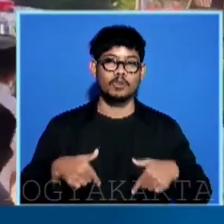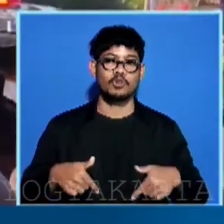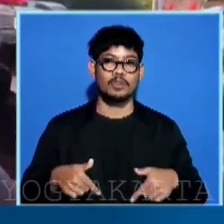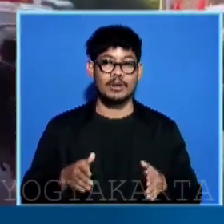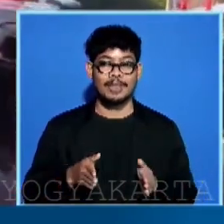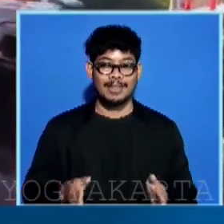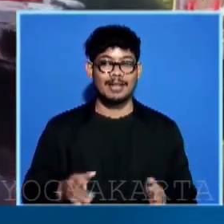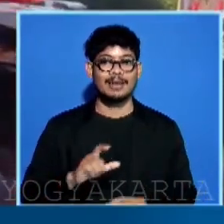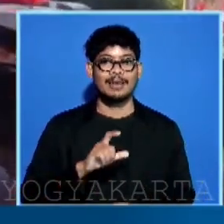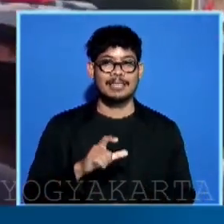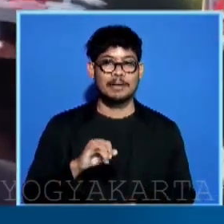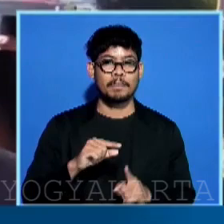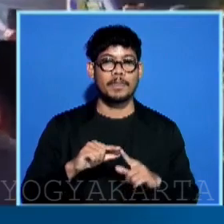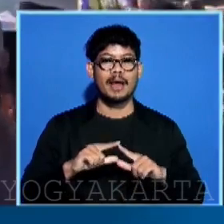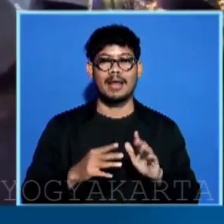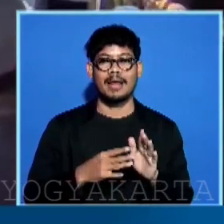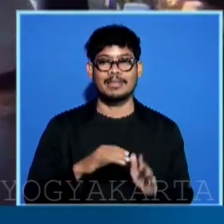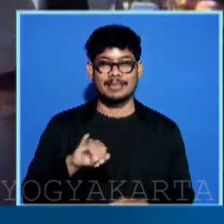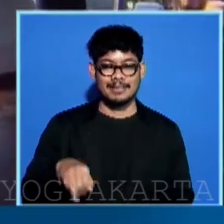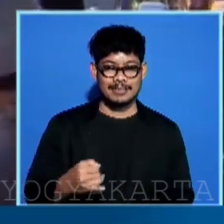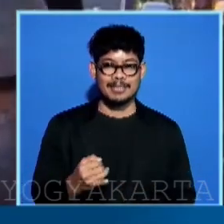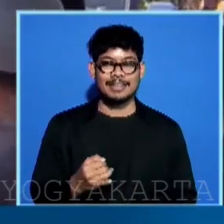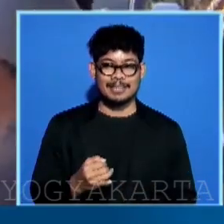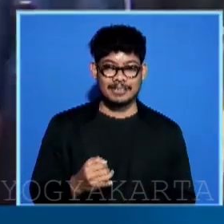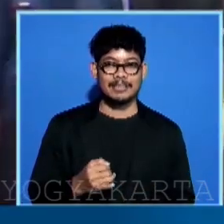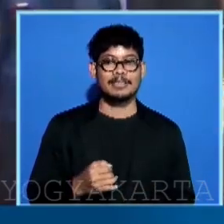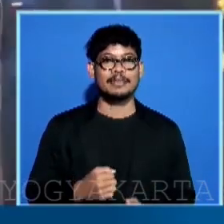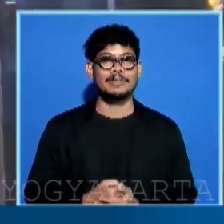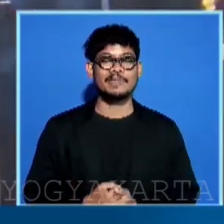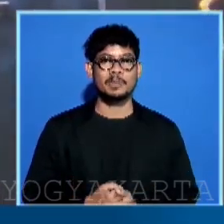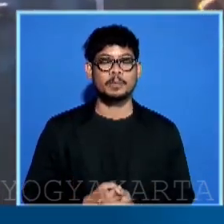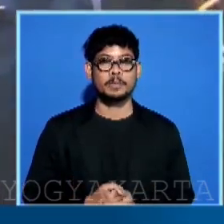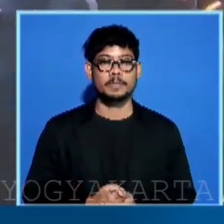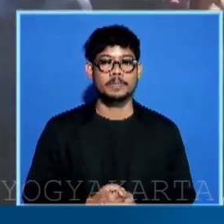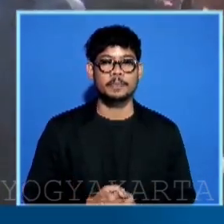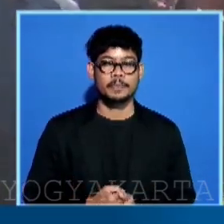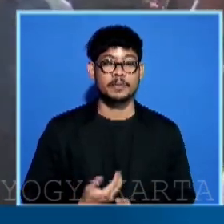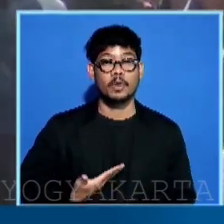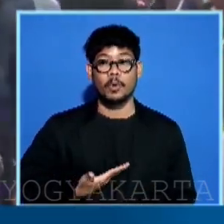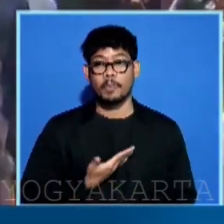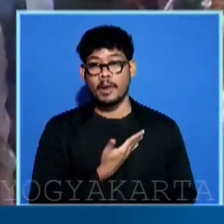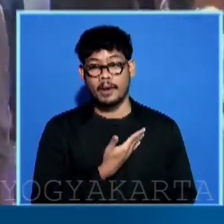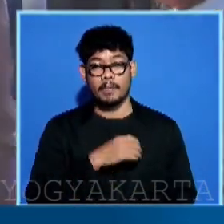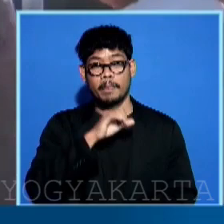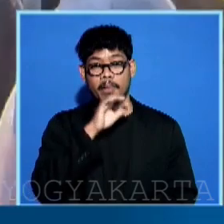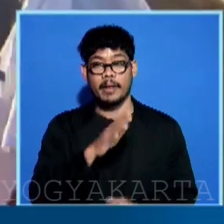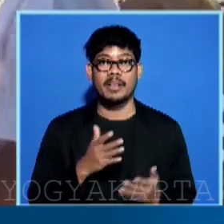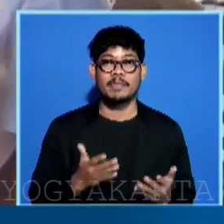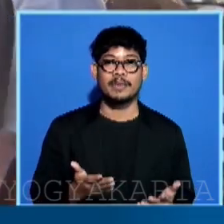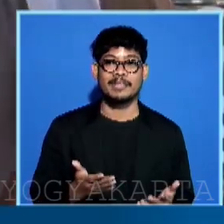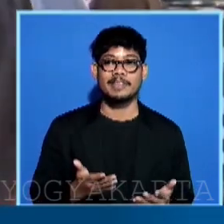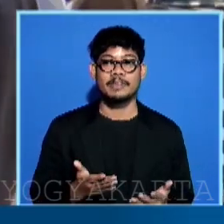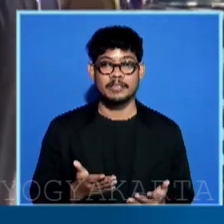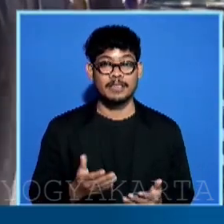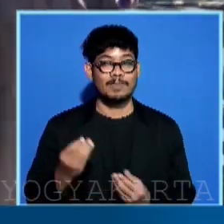yang terjadi pada Jumat sore kemarin. Salah satu keluarga korban Harsoyo, pihak keluarga mendapatkan kabar duka tersebut